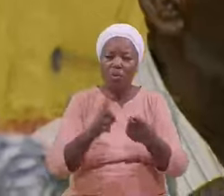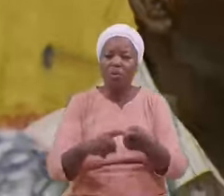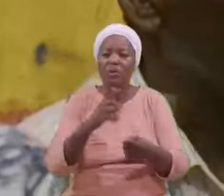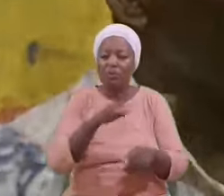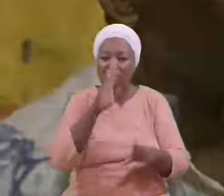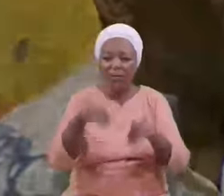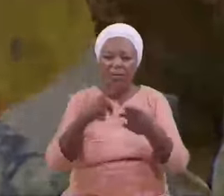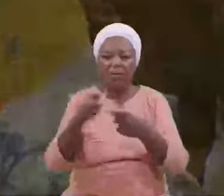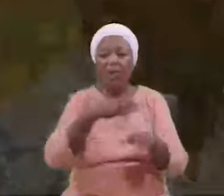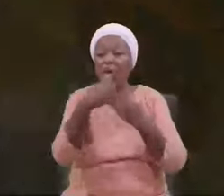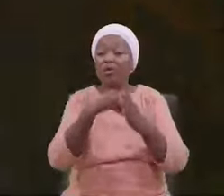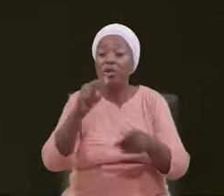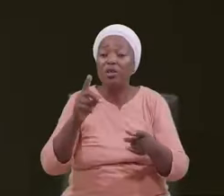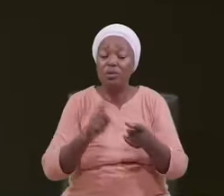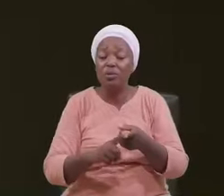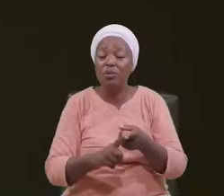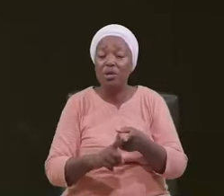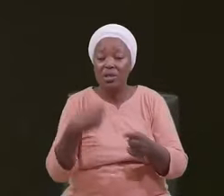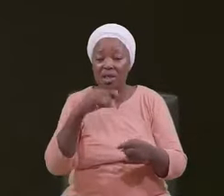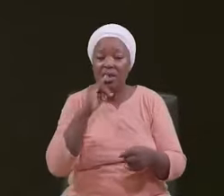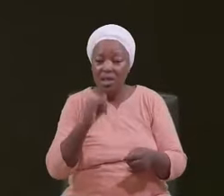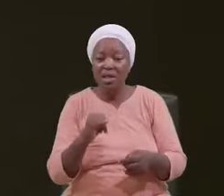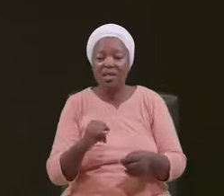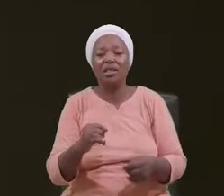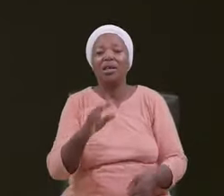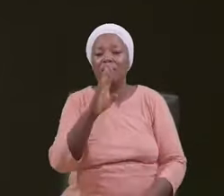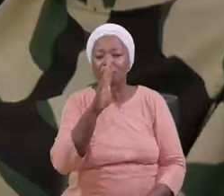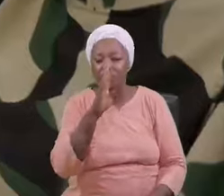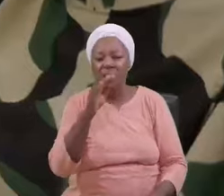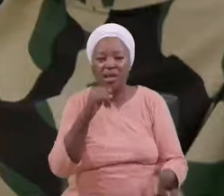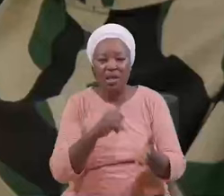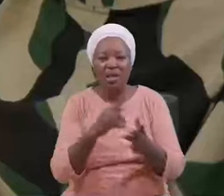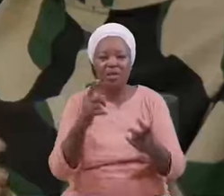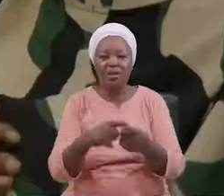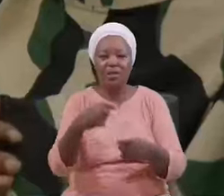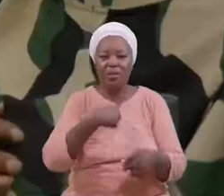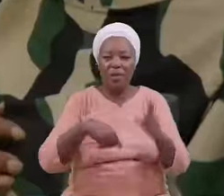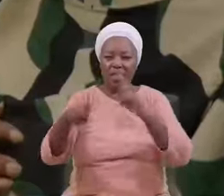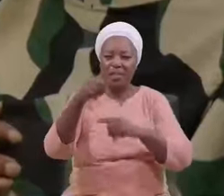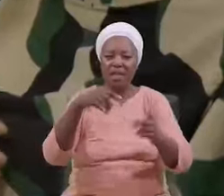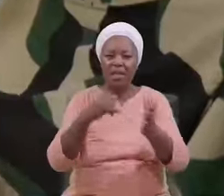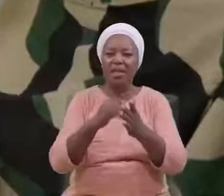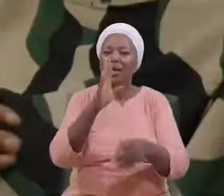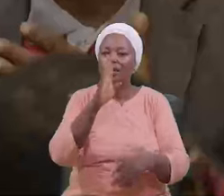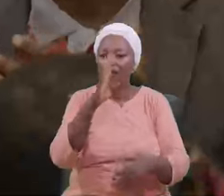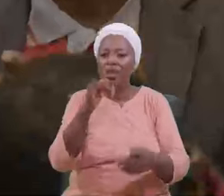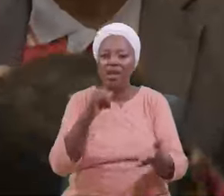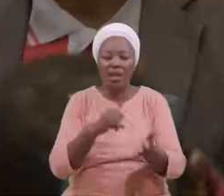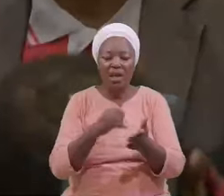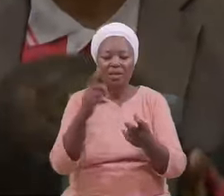que qu'il me soit fait. Qu'il me soit fait selon